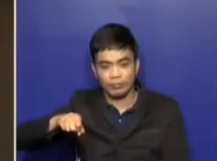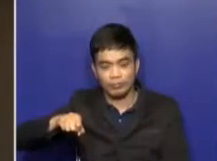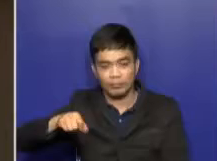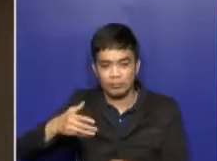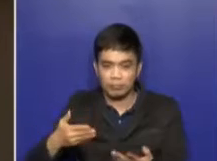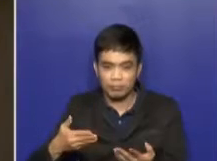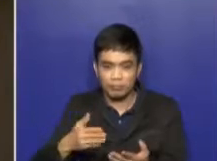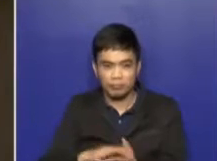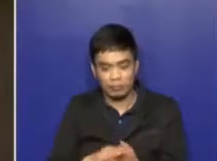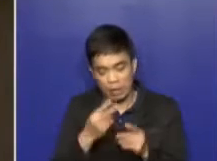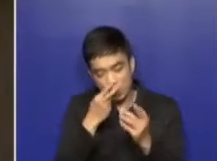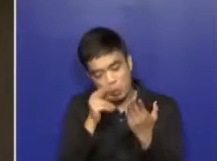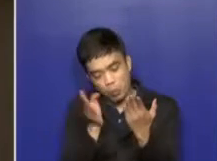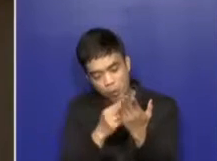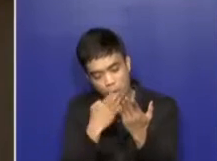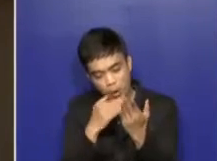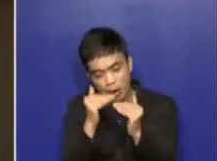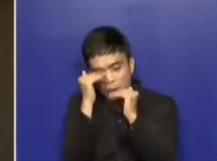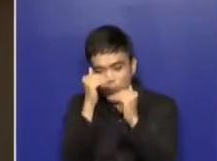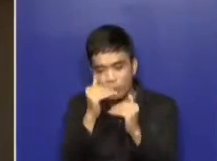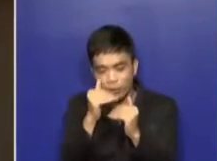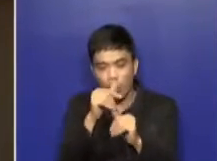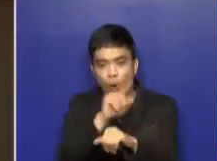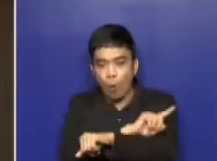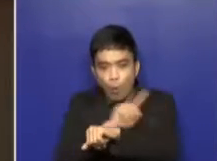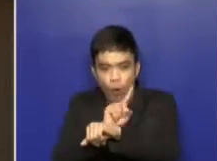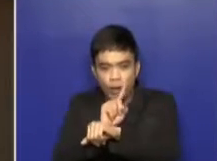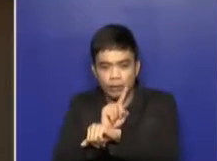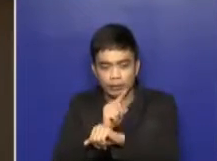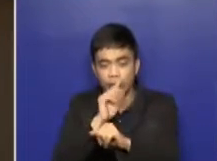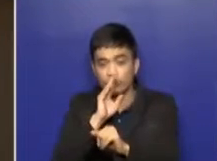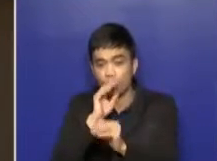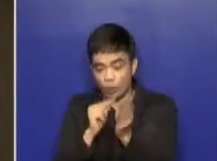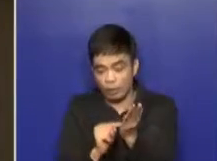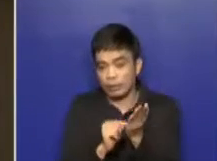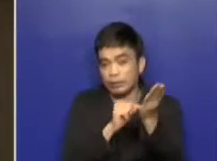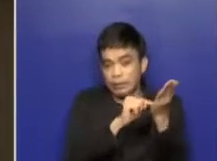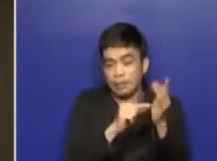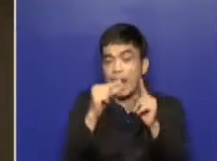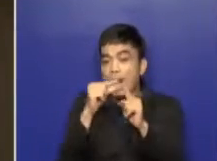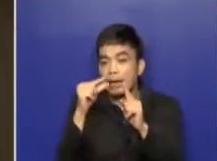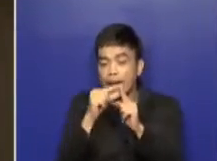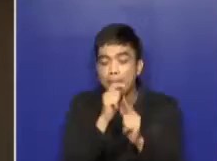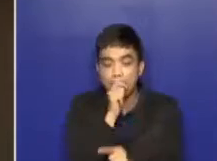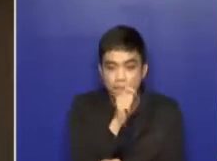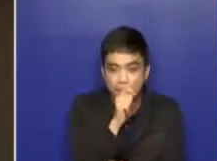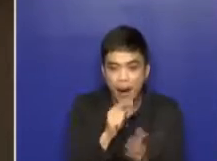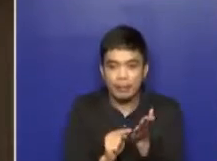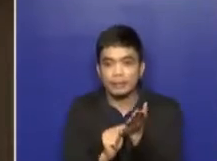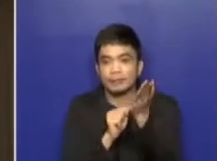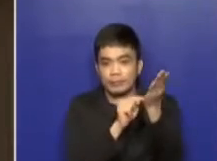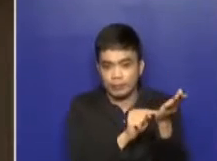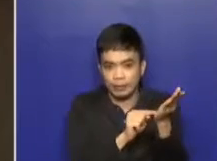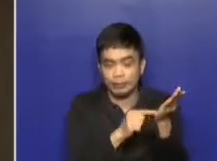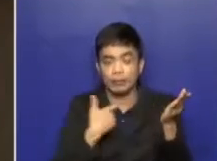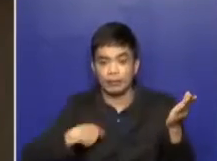หรือภายในกำหนดระยะเวลาที่ยื่นคำให้การซึ่งศาลเป็นความผู้กำหนดท่านบอ